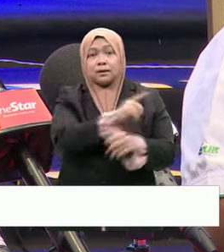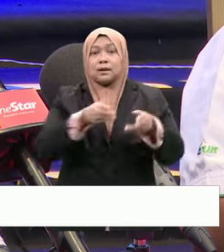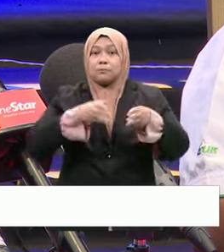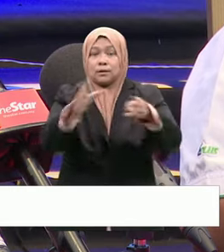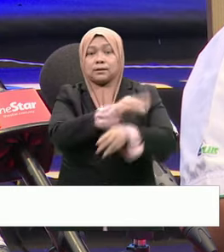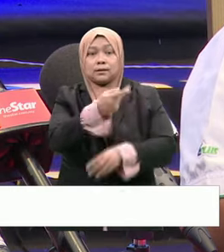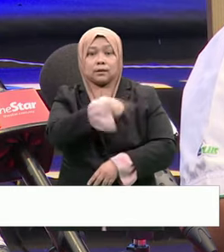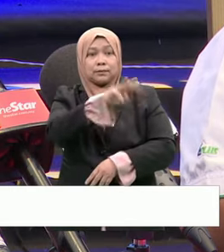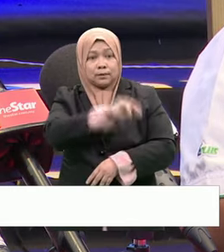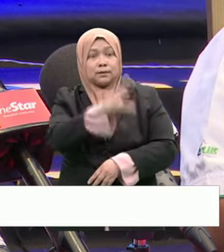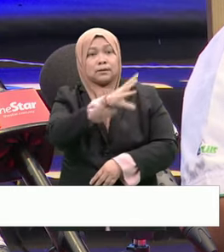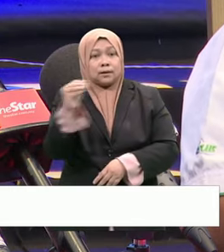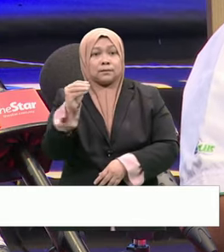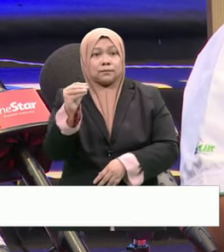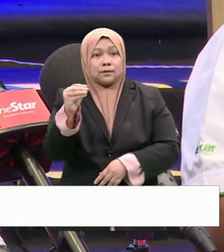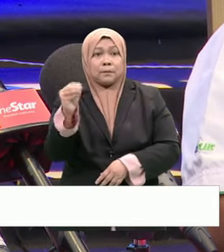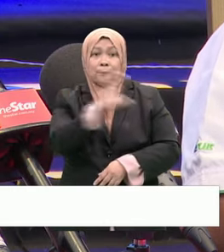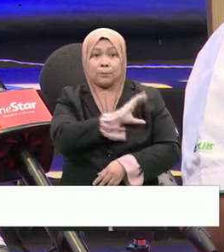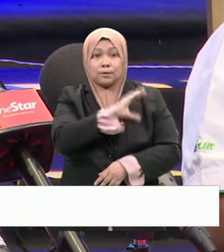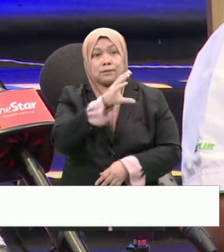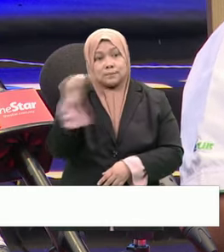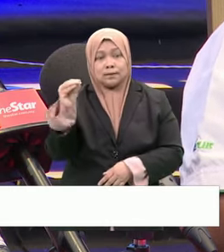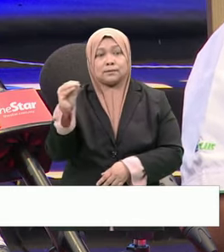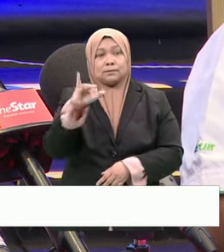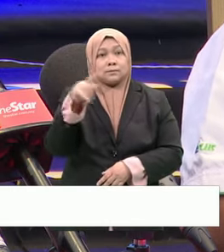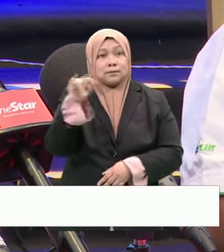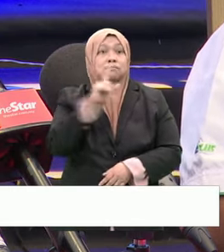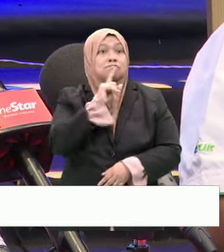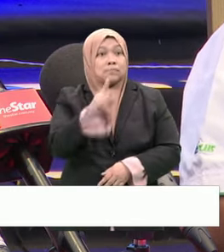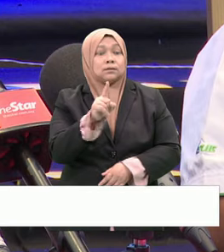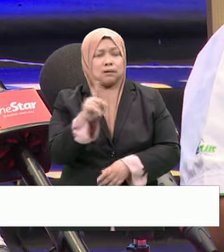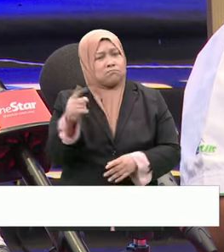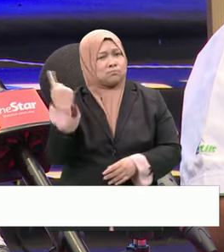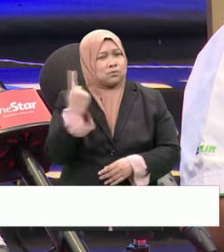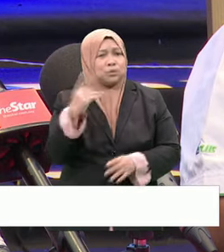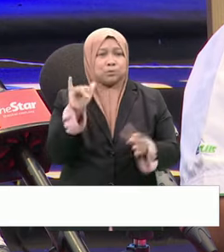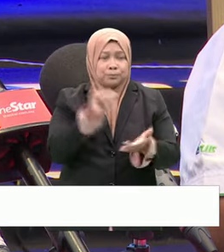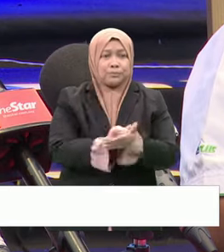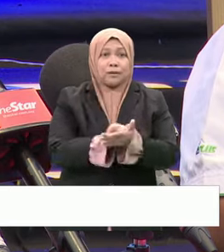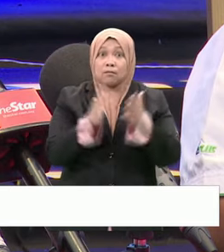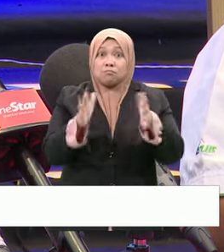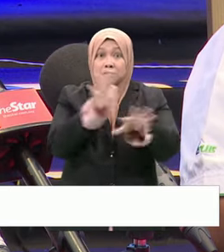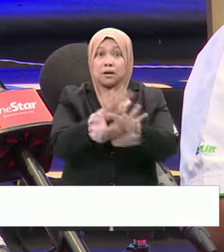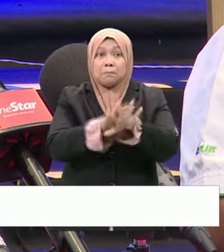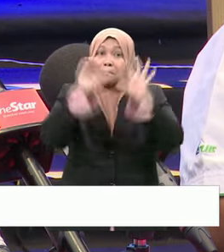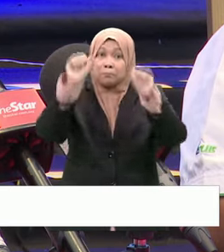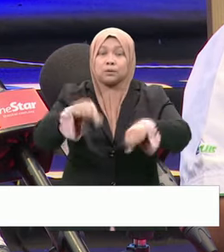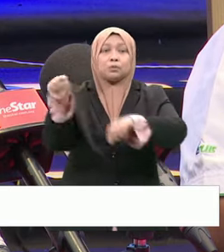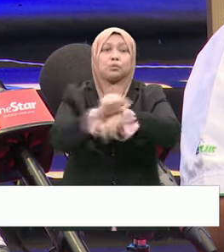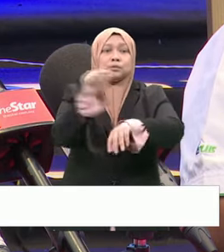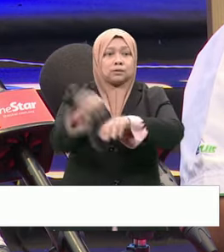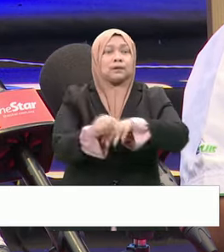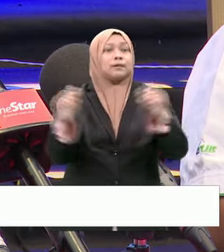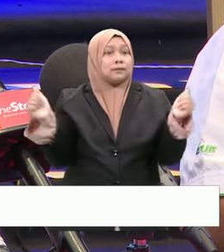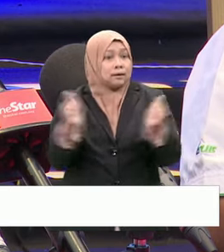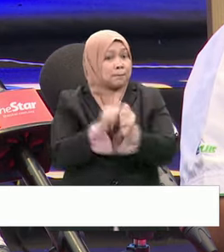kerjaya dan pihak Polis dan pihak gpj ini adalah something yang orang ramai boleh gunakan